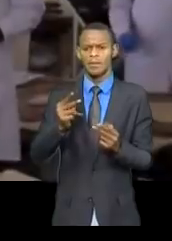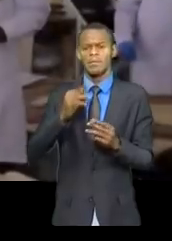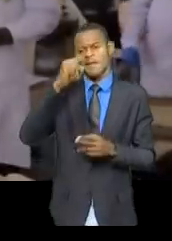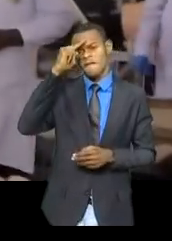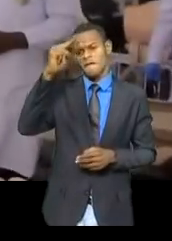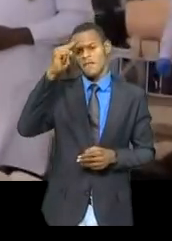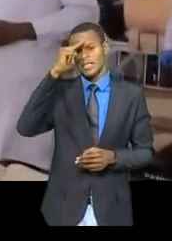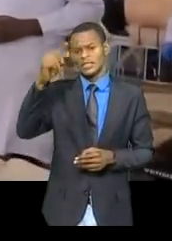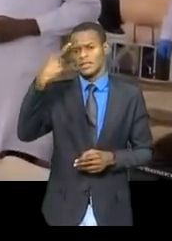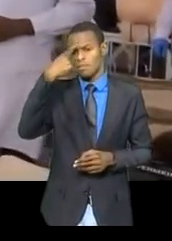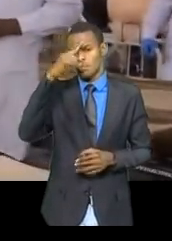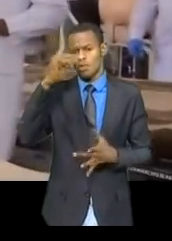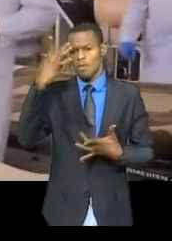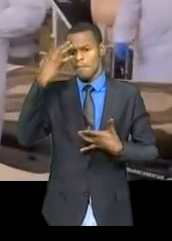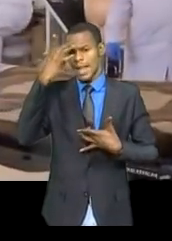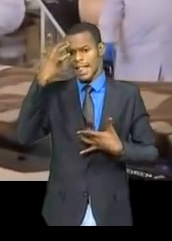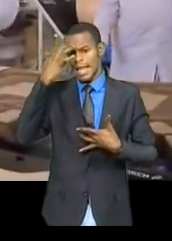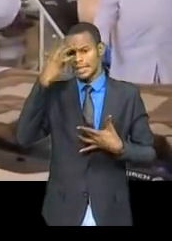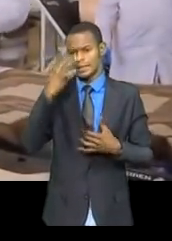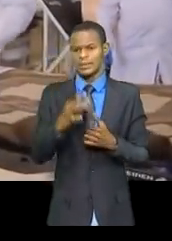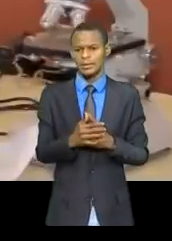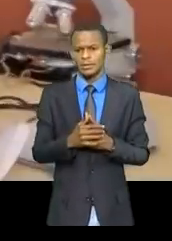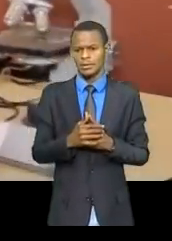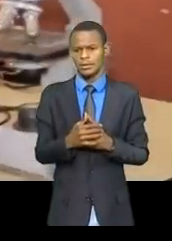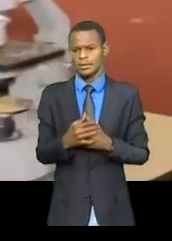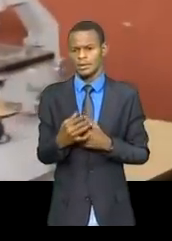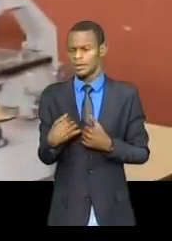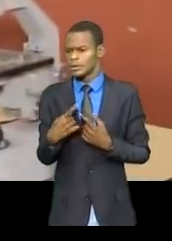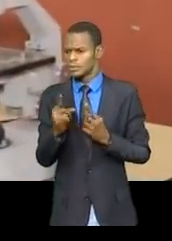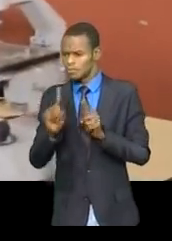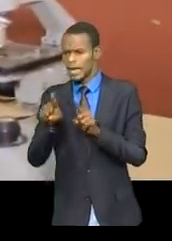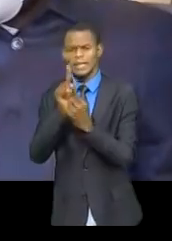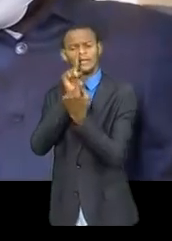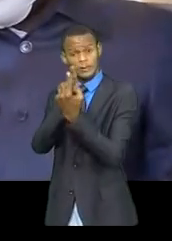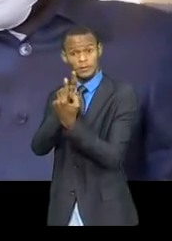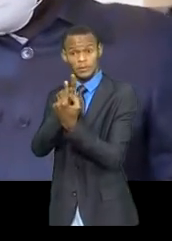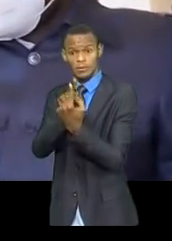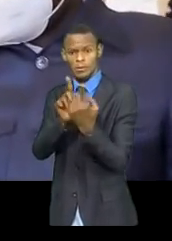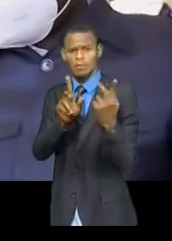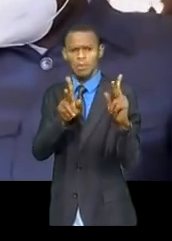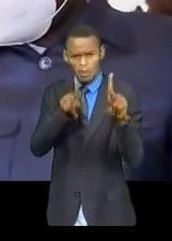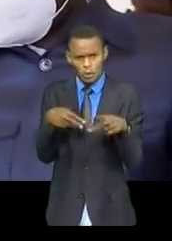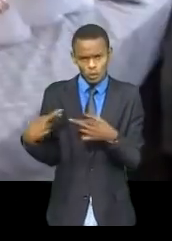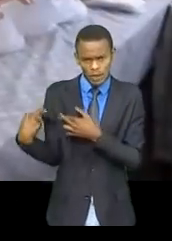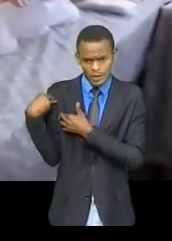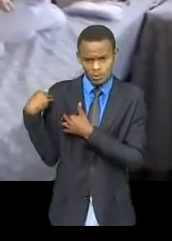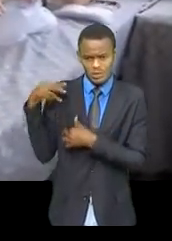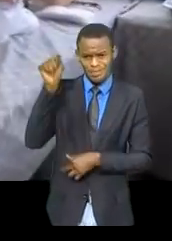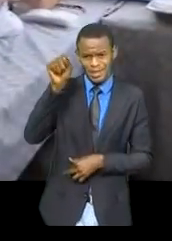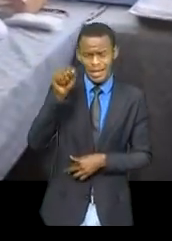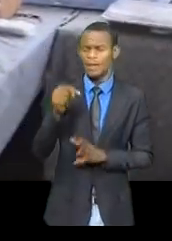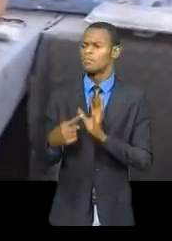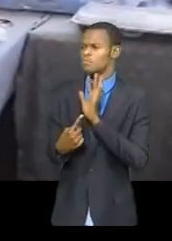médicales. Les personnels de cet institut supérieur public ont saisi cette opportunité pour présenter leurs doléances,